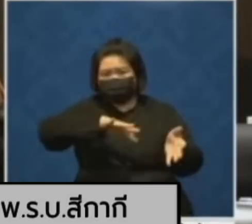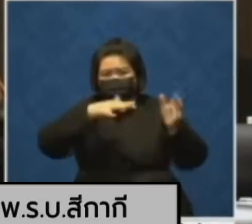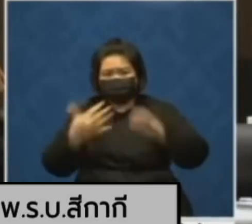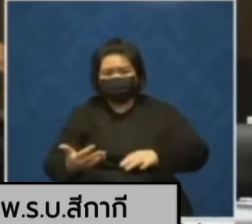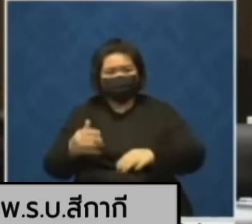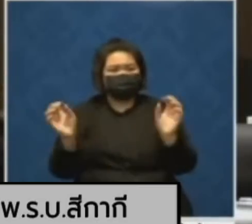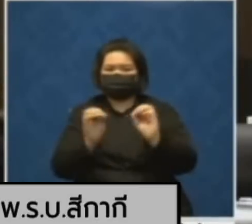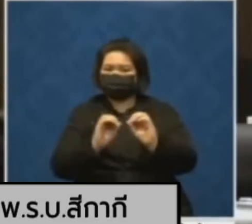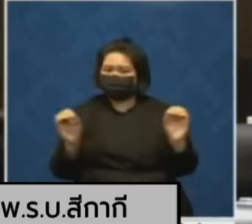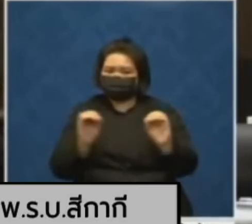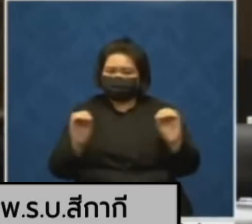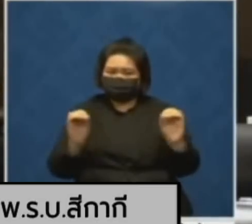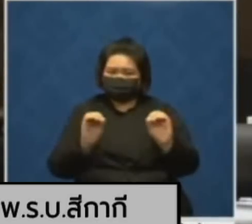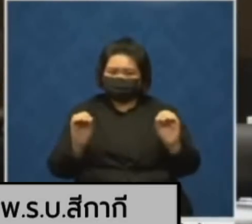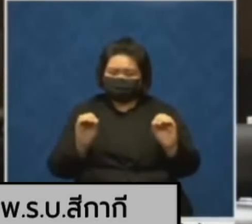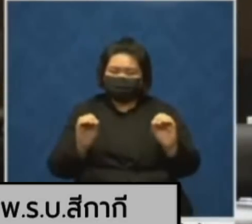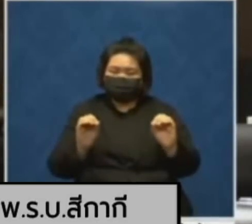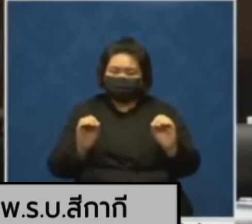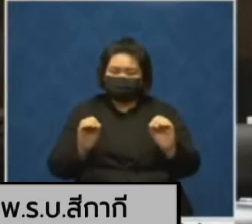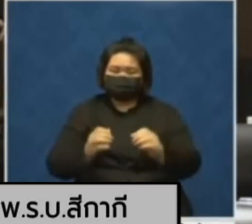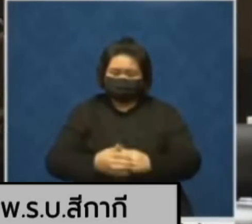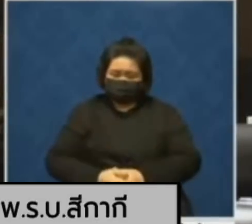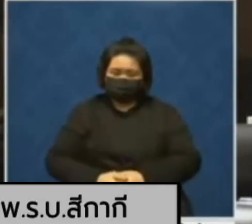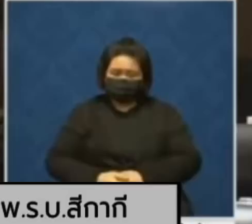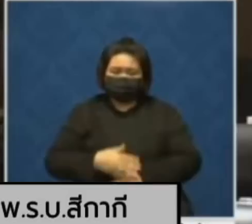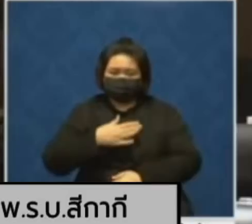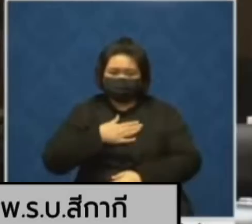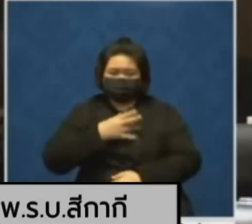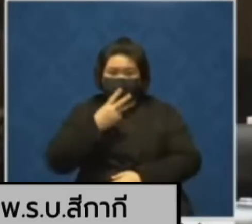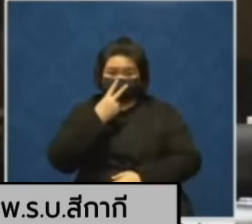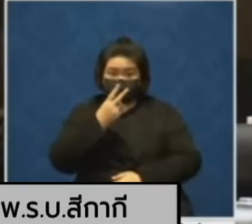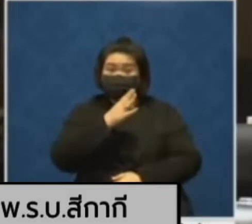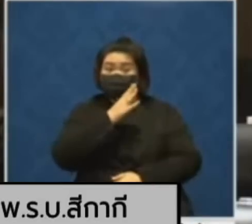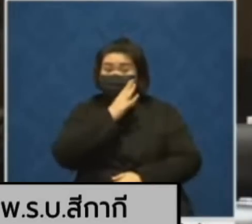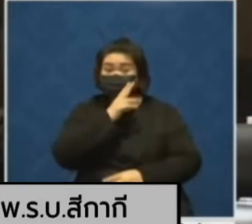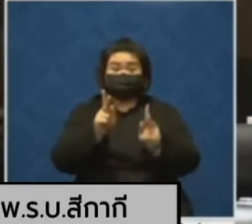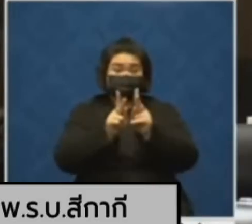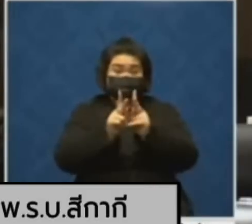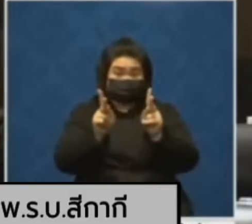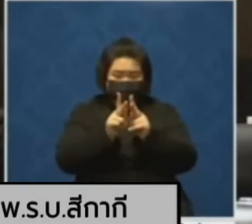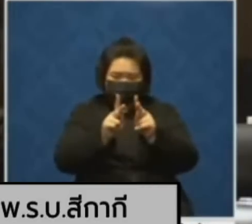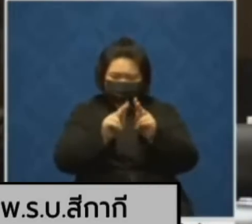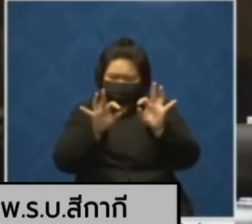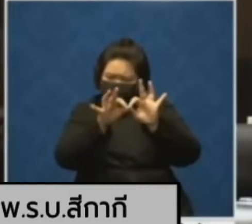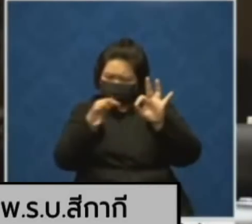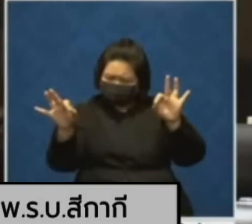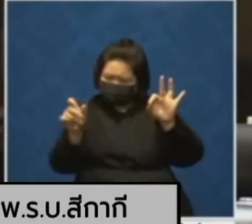แต่ส่นหน่งครัท่ประทาน ผมเห็นว่าถ้าหกวากรฐิการไปตัดขอความตรงนี้เนยนะครับ